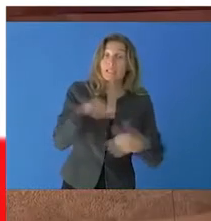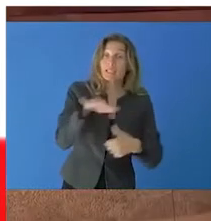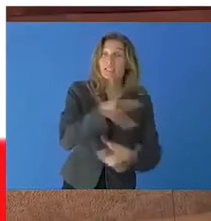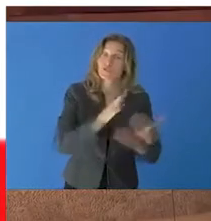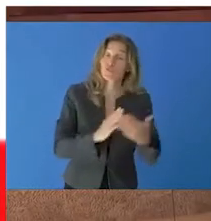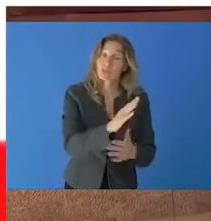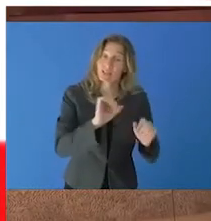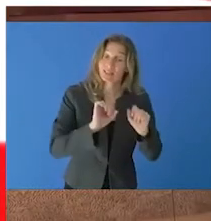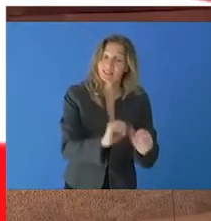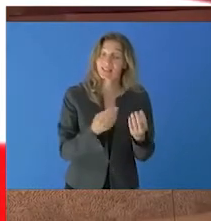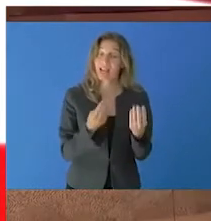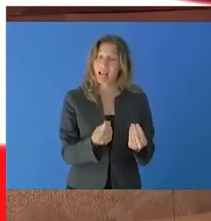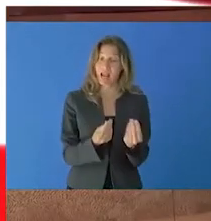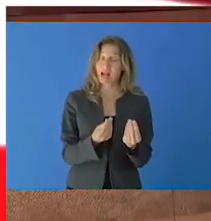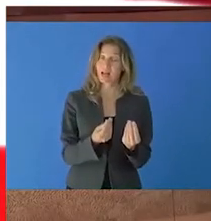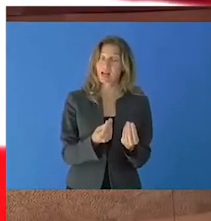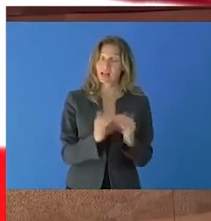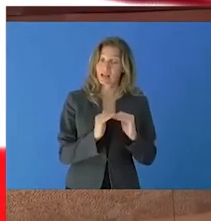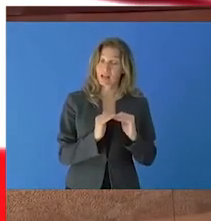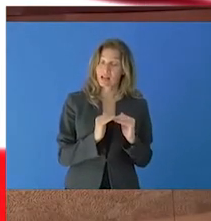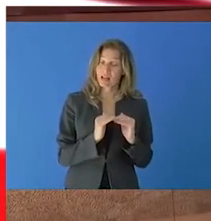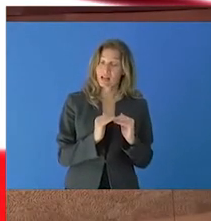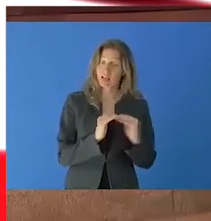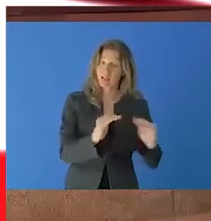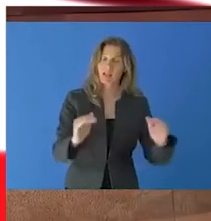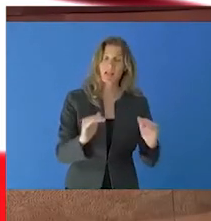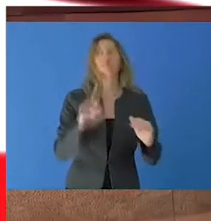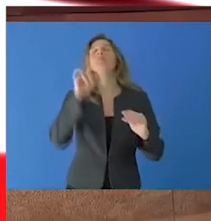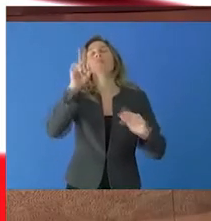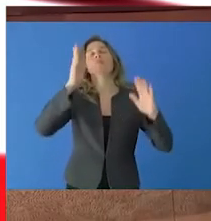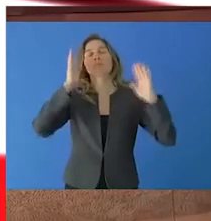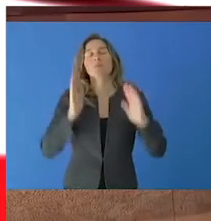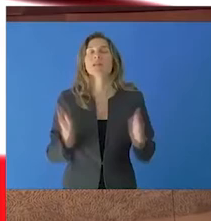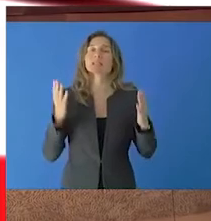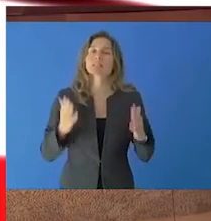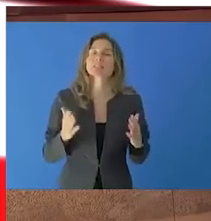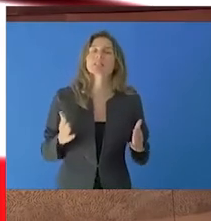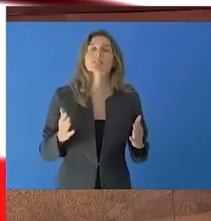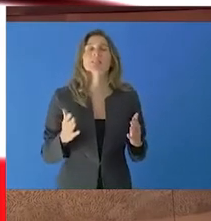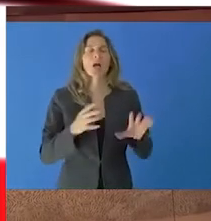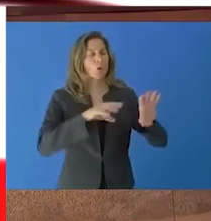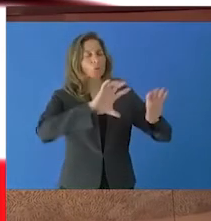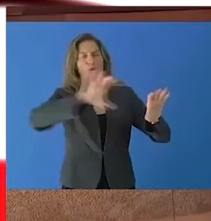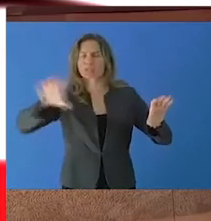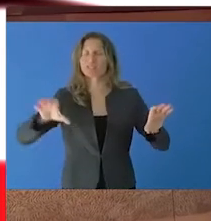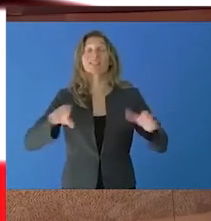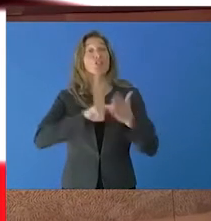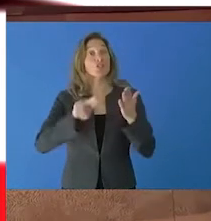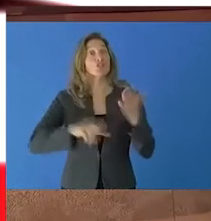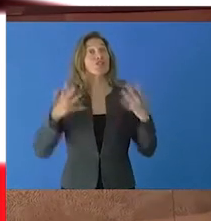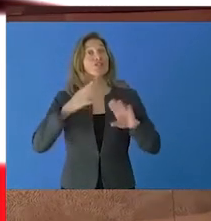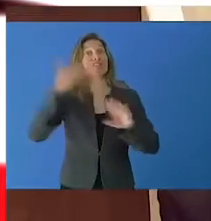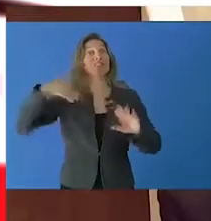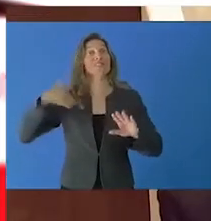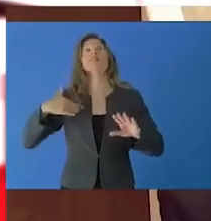reconnu que l'azerbaïdjan s'est permis de déclencher en 2020 un conflit militaire contre les populations arméniennes anna retard qui a fait